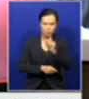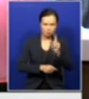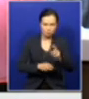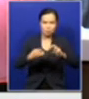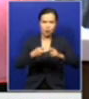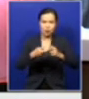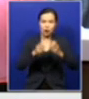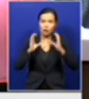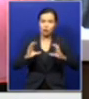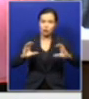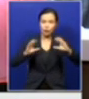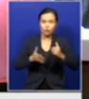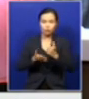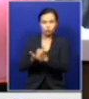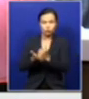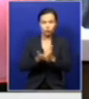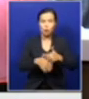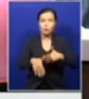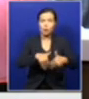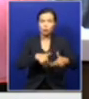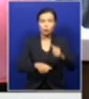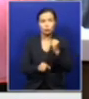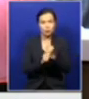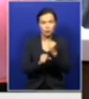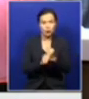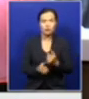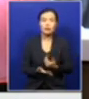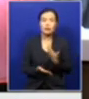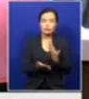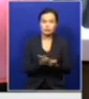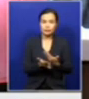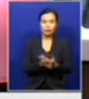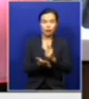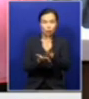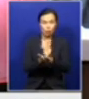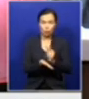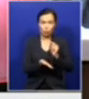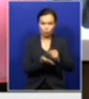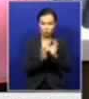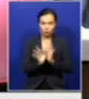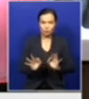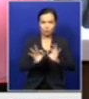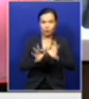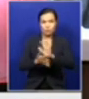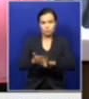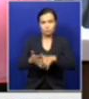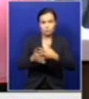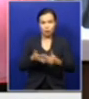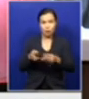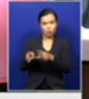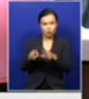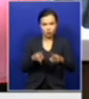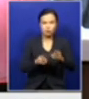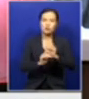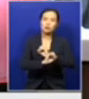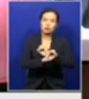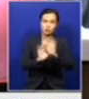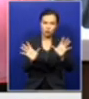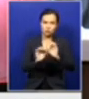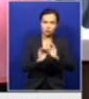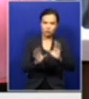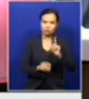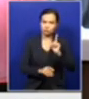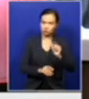สร้างงานให้กับประชาชนดังนั้นค่ะการใช้เงินกู้ก้อนนี้จึงต้องมีทิศทางแล้วก็ต้องชัดเจนแม่นย